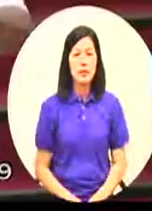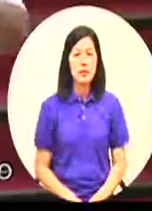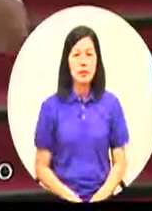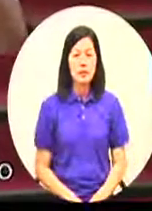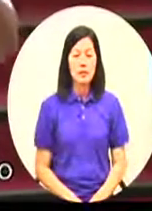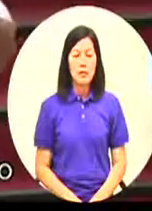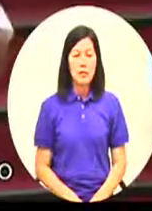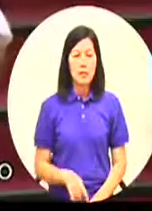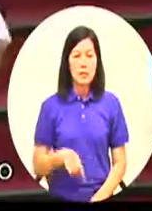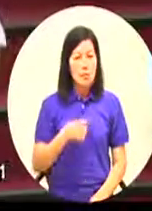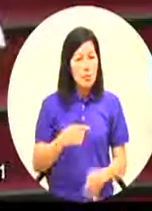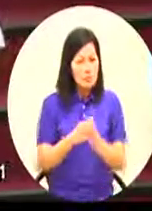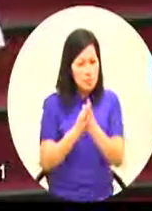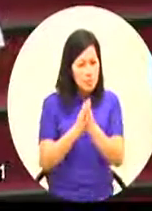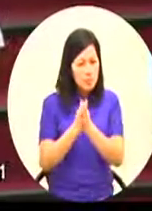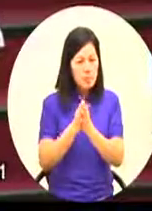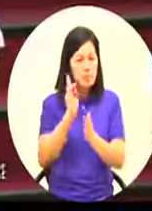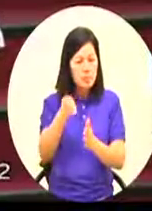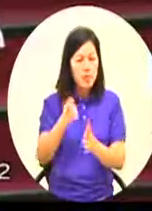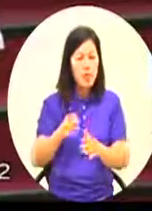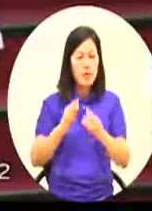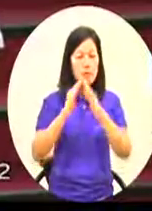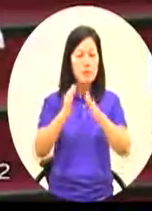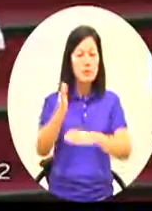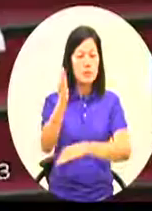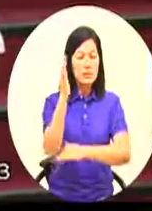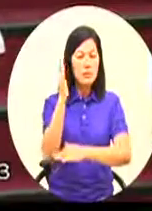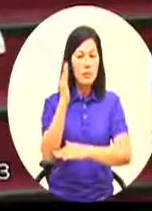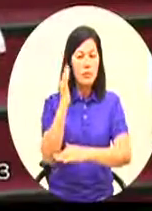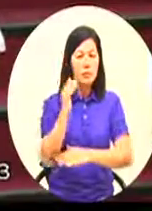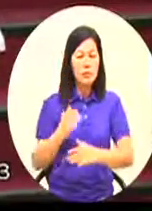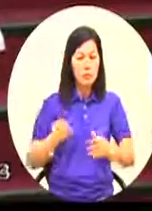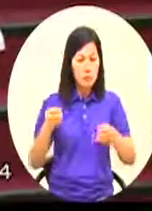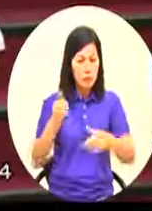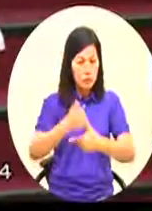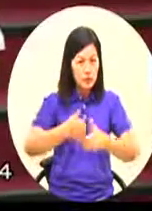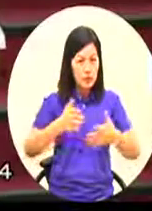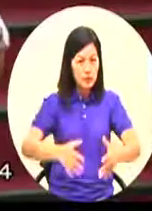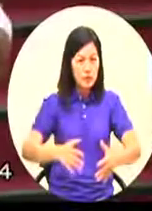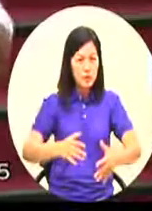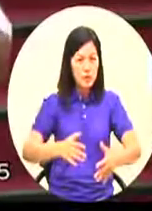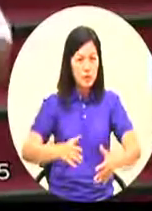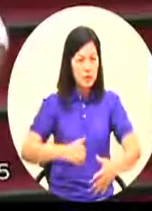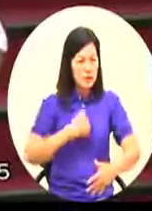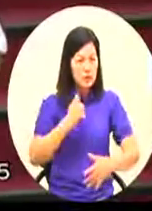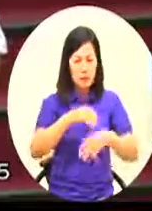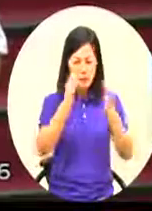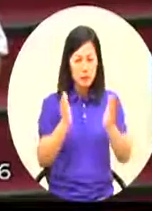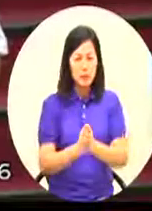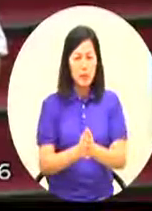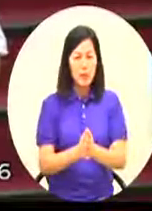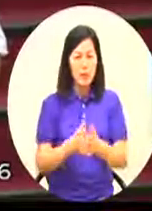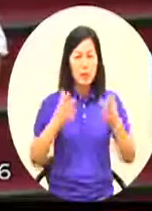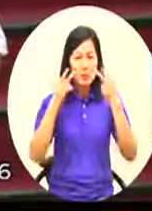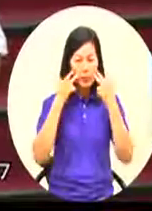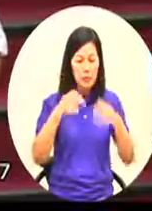我们要求市政府要求的建设，其实都是部落的需